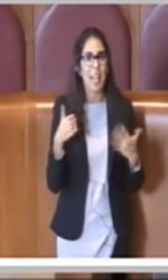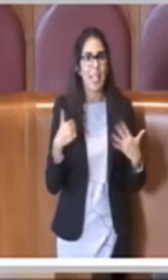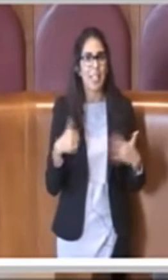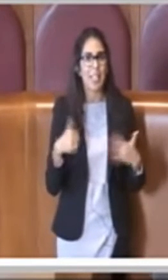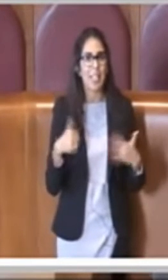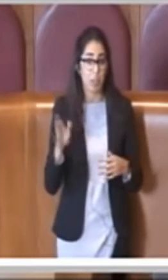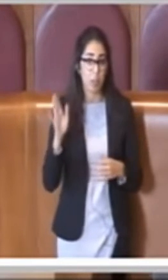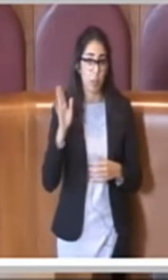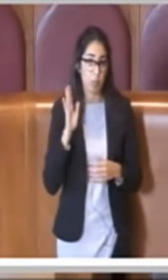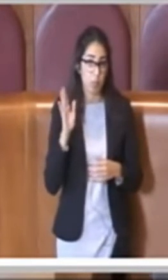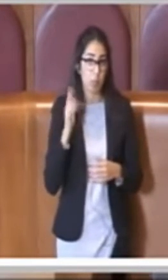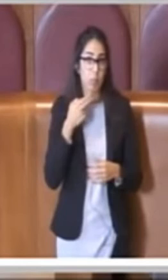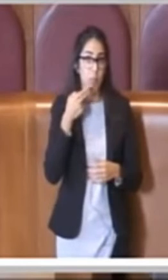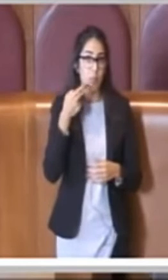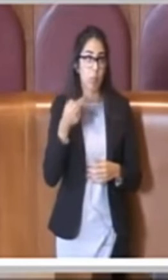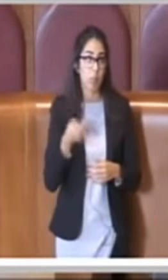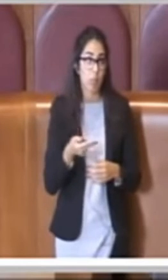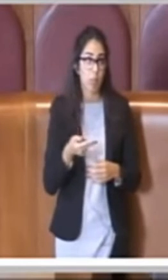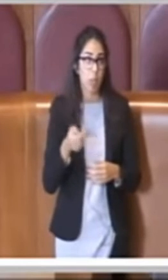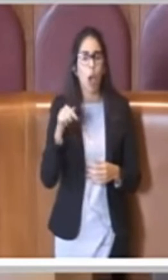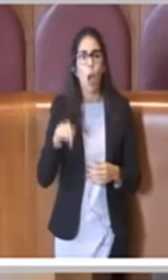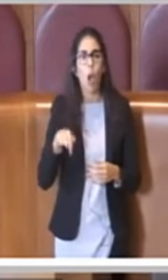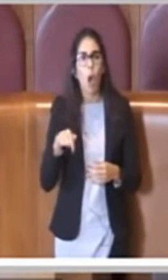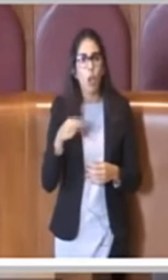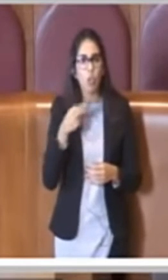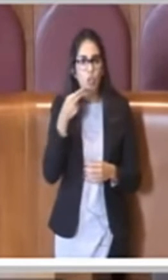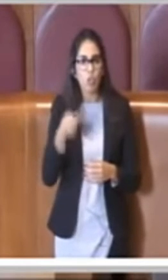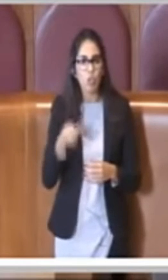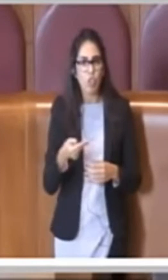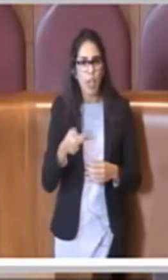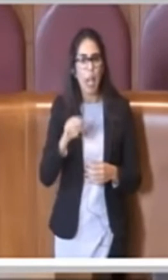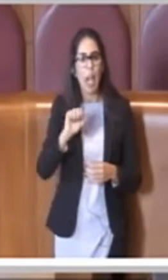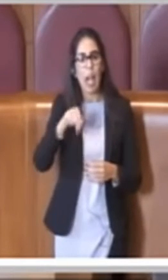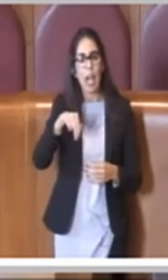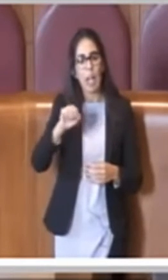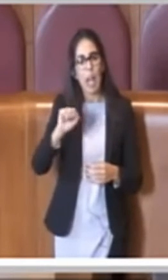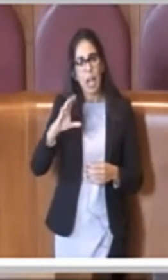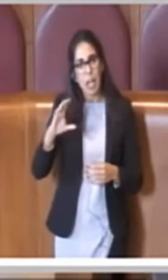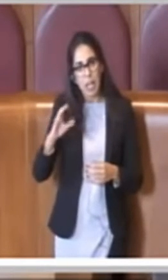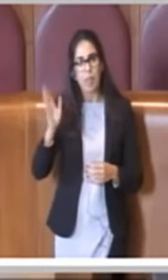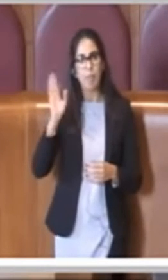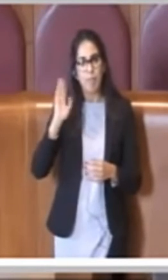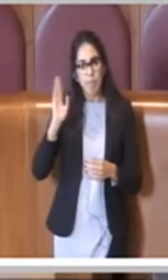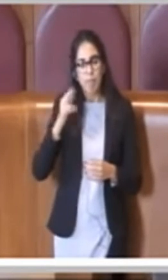tempi si chiamava, oggi la chiamiamo l'ANAC, a quei tempi si chiamava la